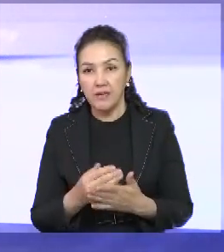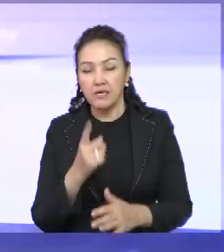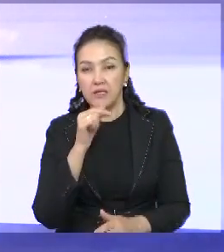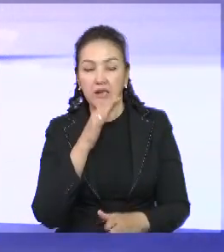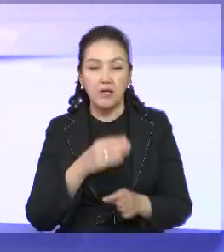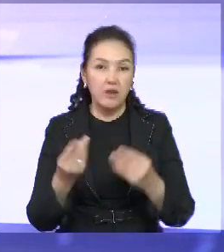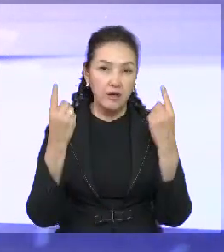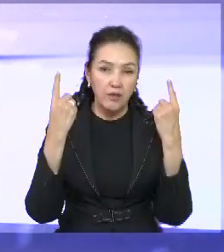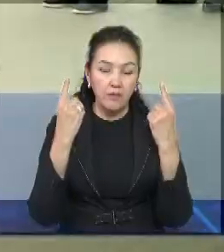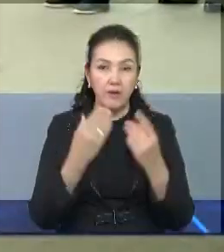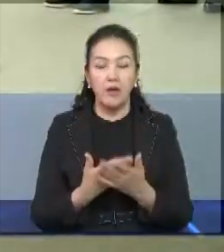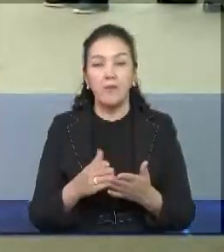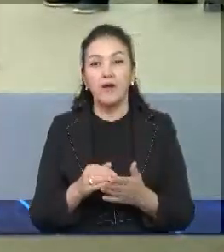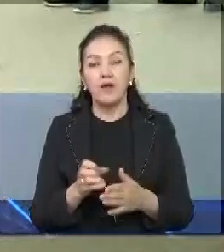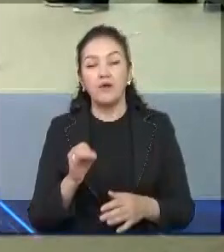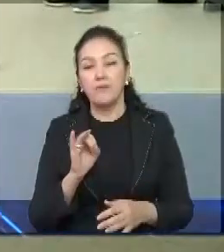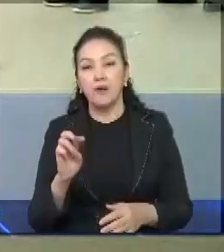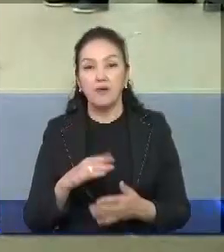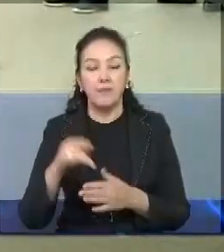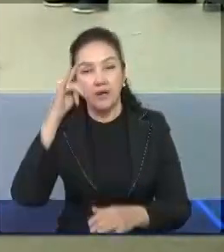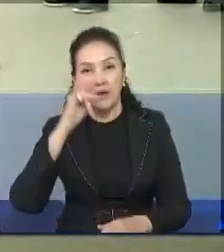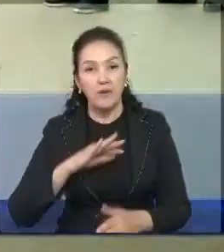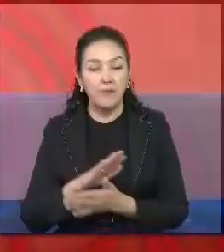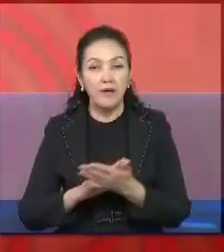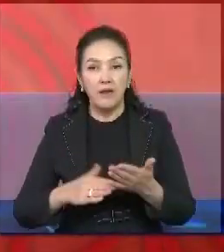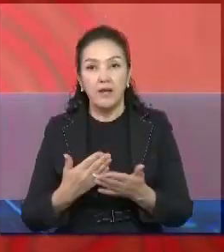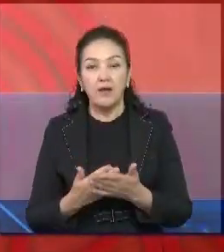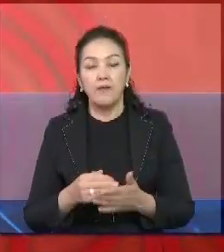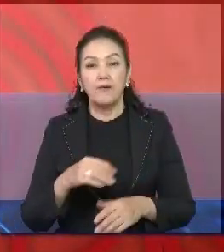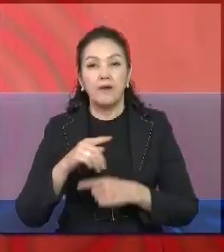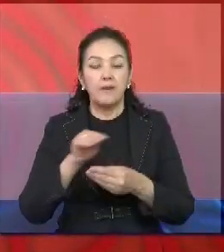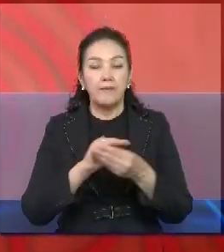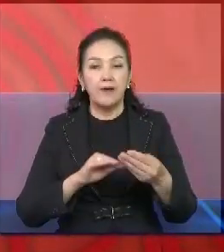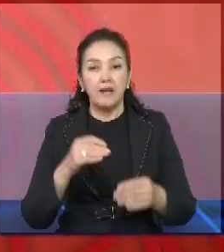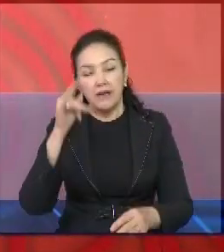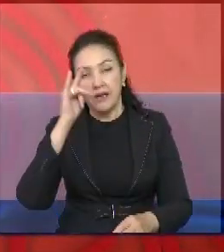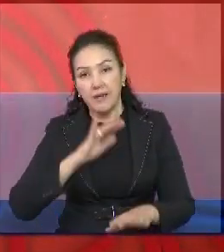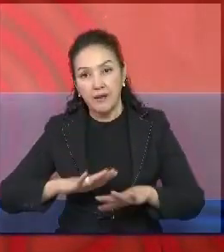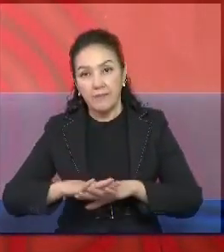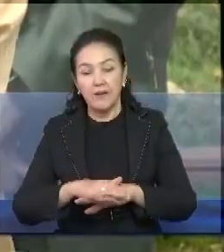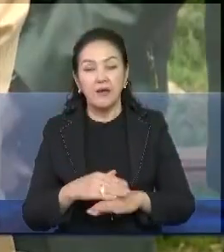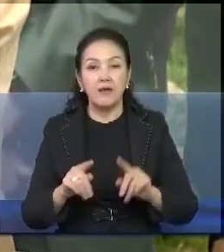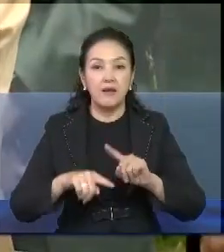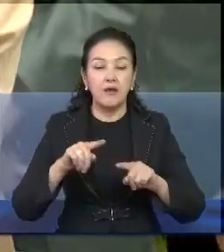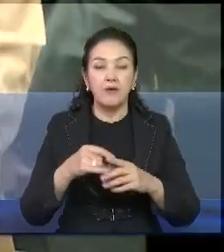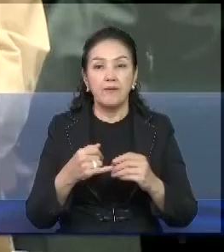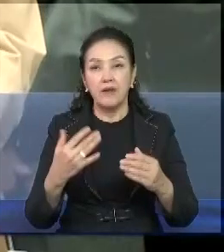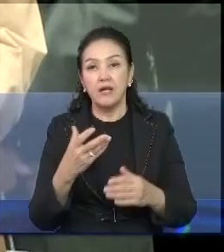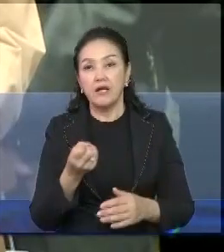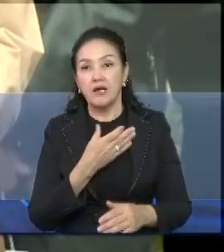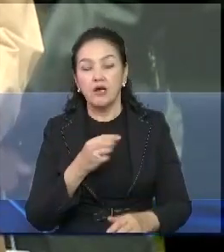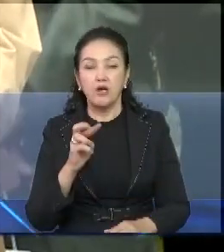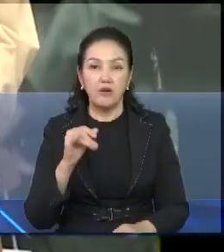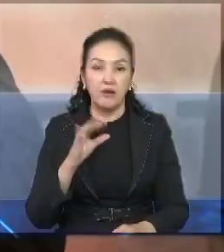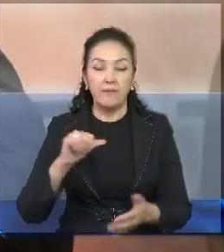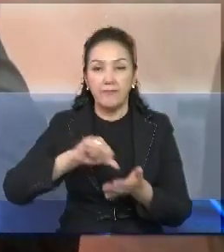столетнего юбилея выдающегося представителя казахской литературы, народного писателя Казахстана, нашего земляка Тахуи Ахтанова.